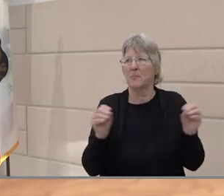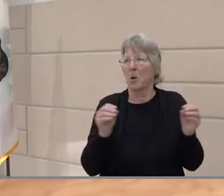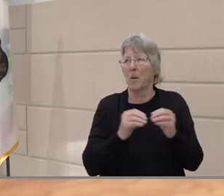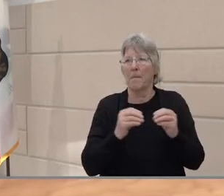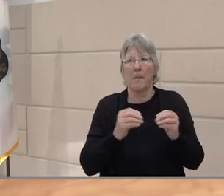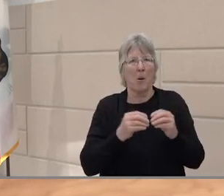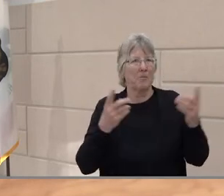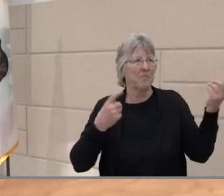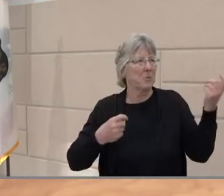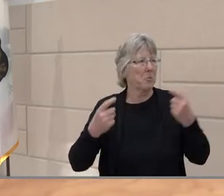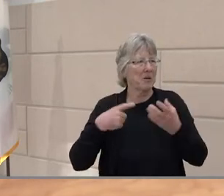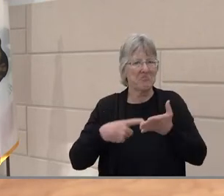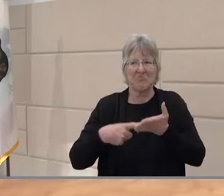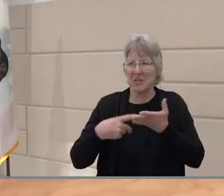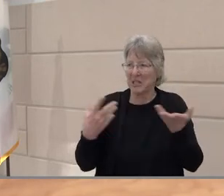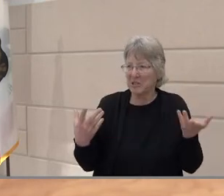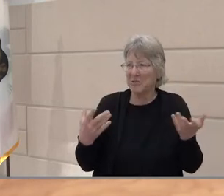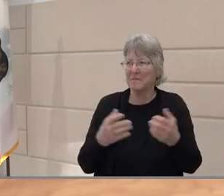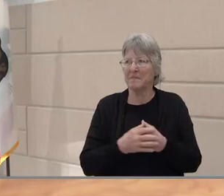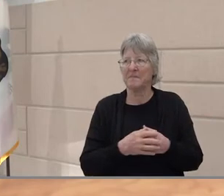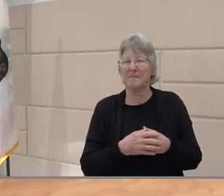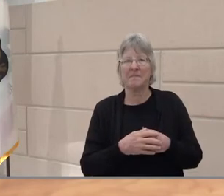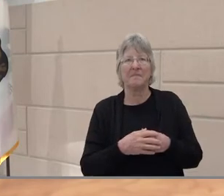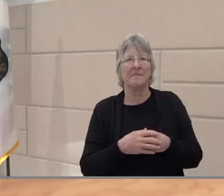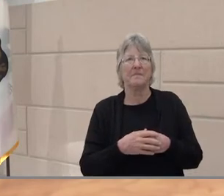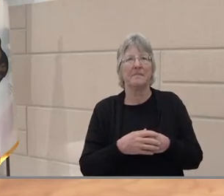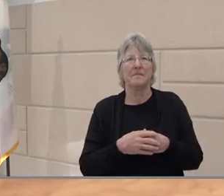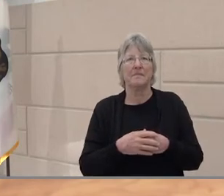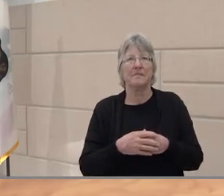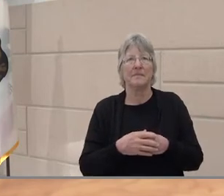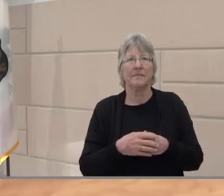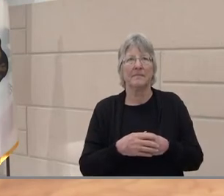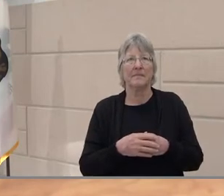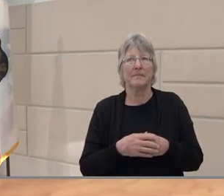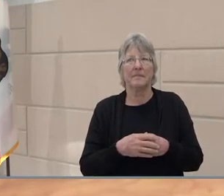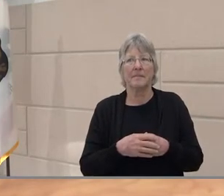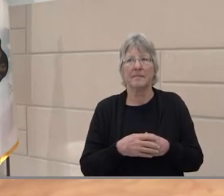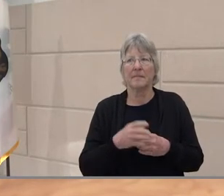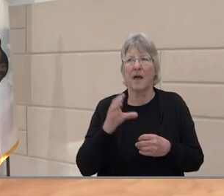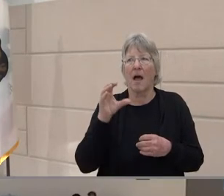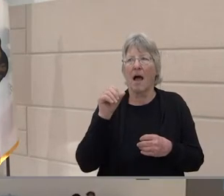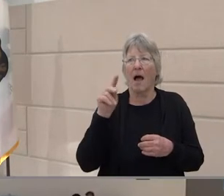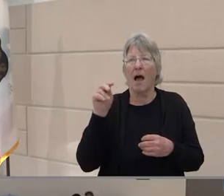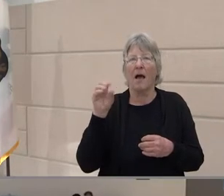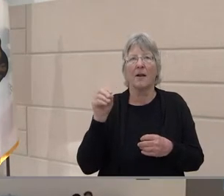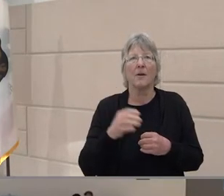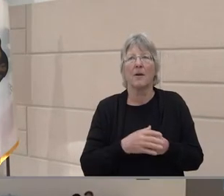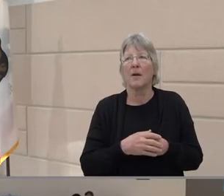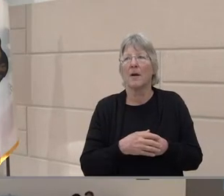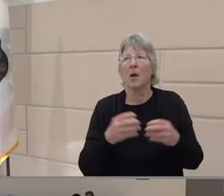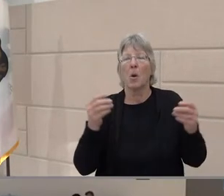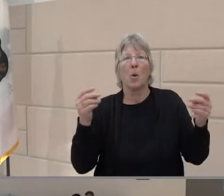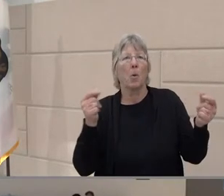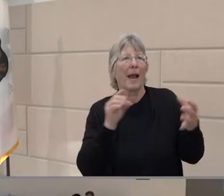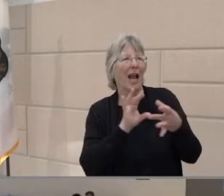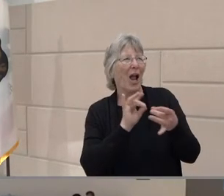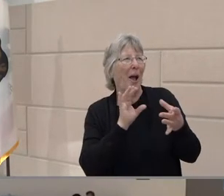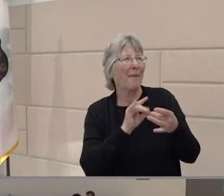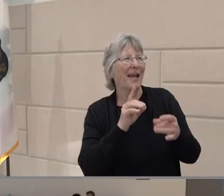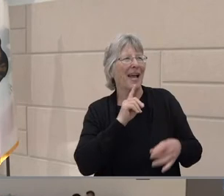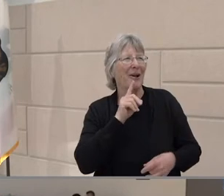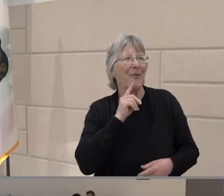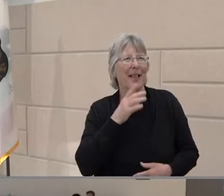បើអត់មានការពិគ្រោះបន្ថែមទៀតទេឬសំណួរអ្វីទេលោកអូតូលោកចង់